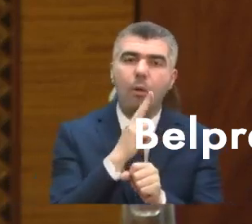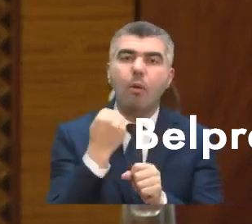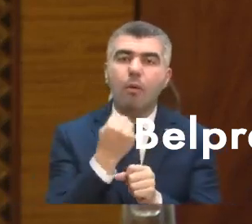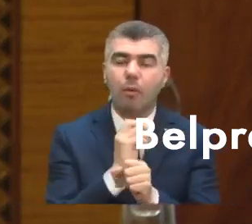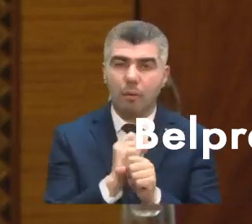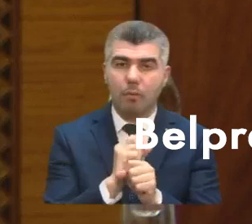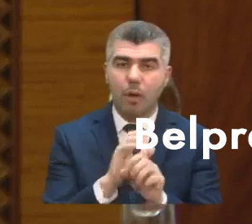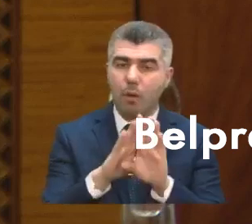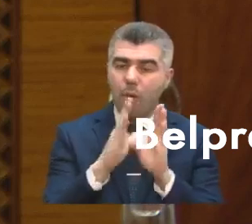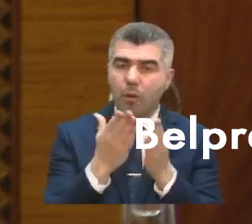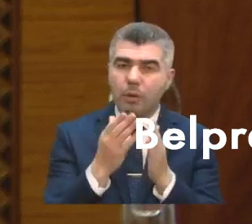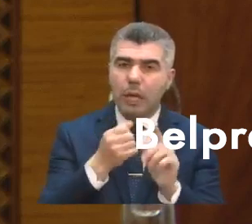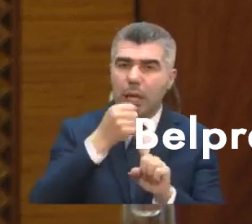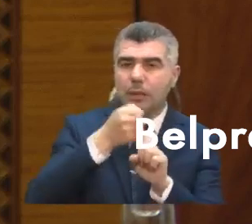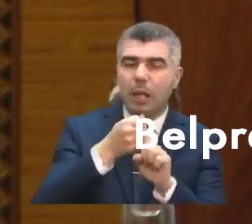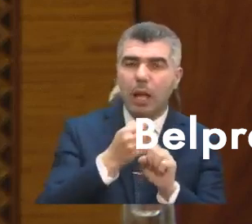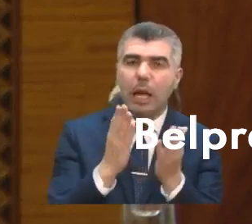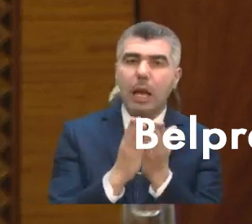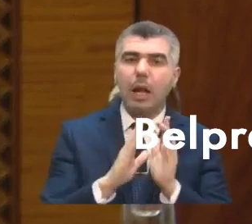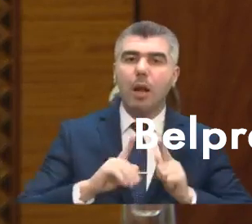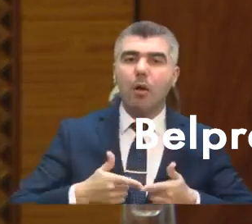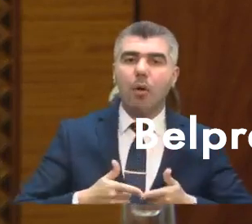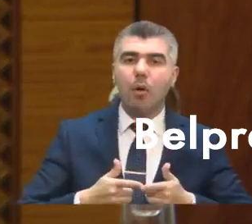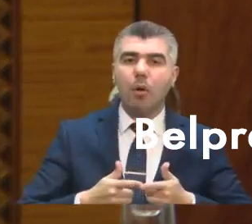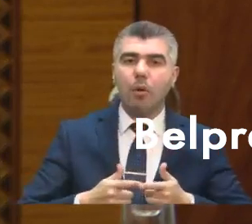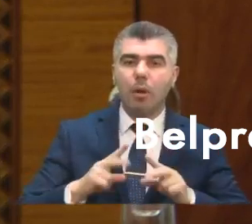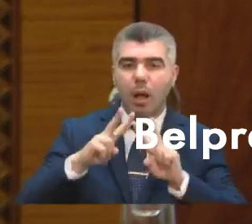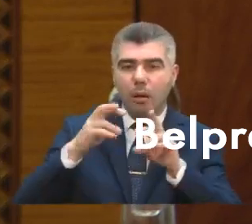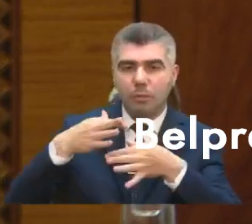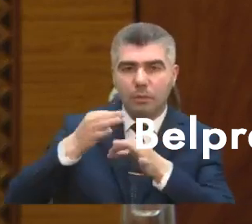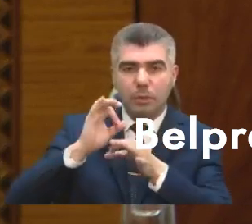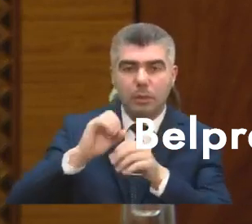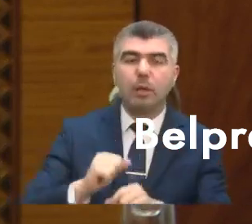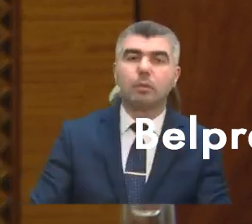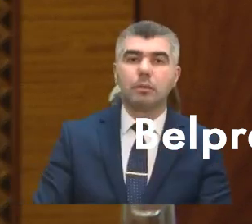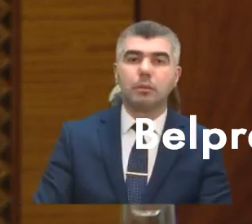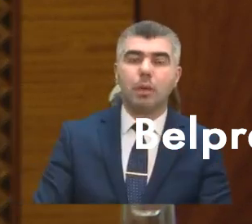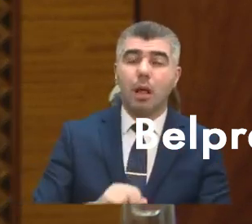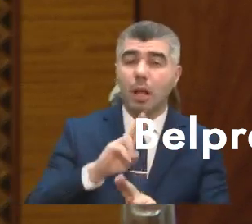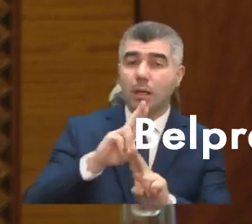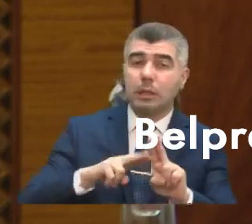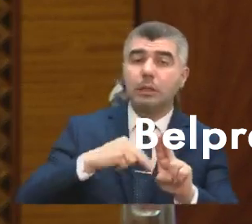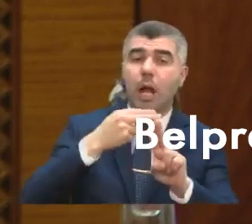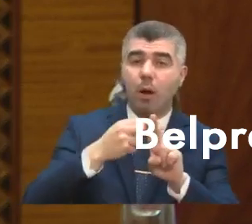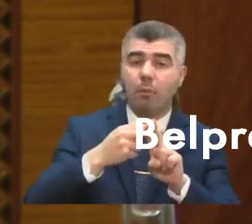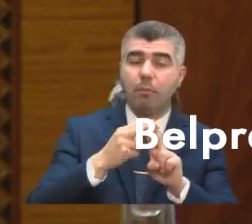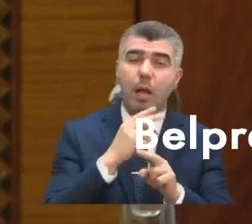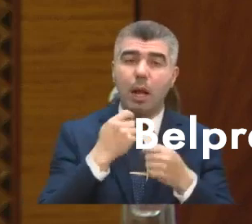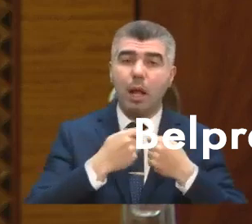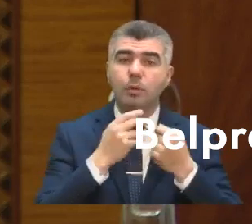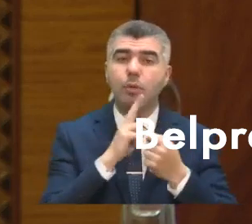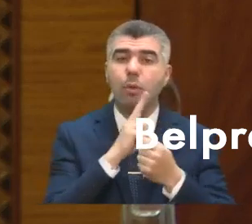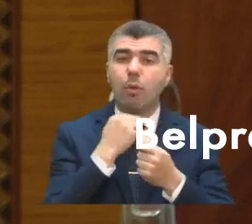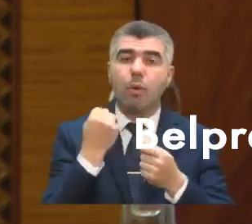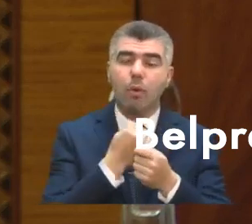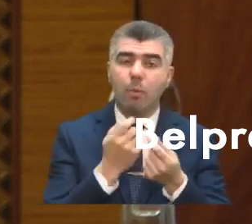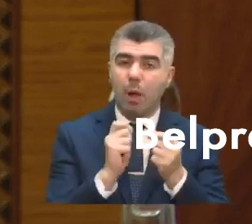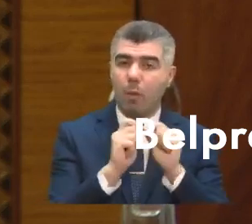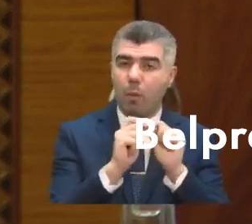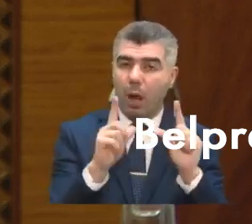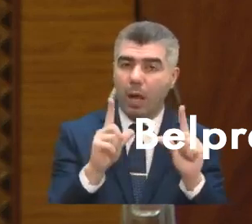إصلاح منظومة التربية والتكوين والبحث العلمي، وما حمله جوابكم سيد رئيس الحكومة من